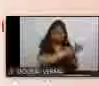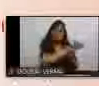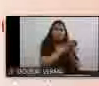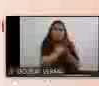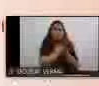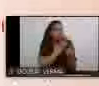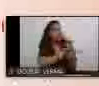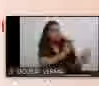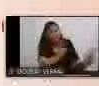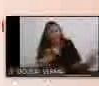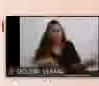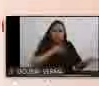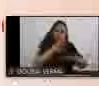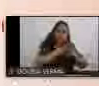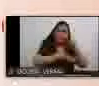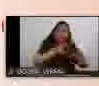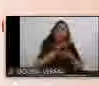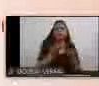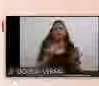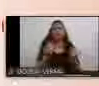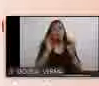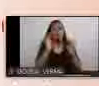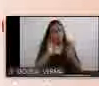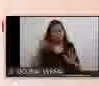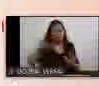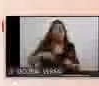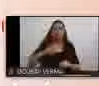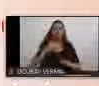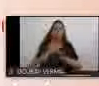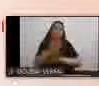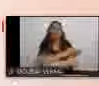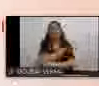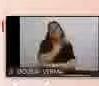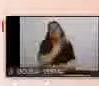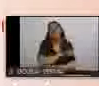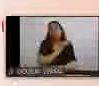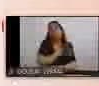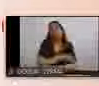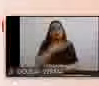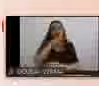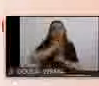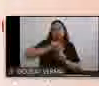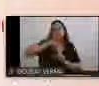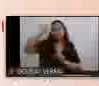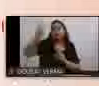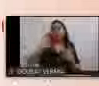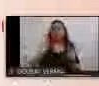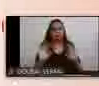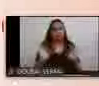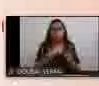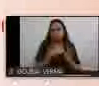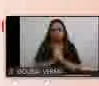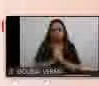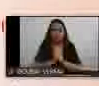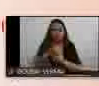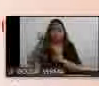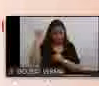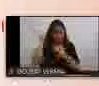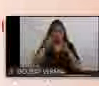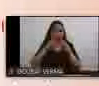एरियाज एंड दैट इज द बिगेस्ट एडवांटेज. वाई? बिकॉज इट हैज बीन फाउंड इन